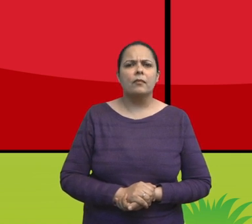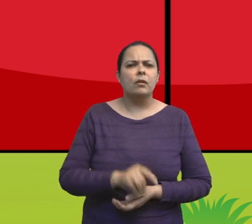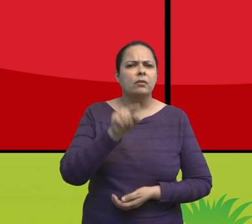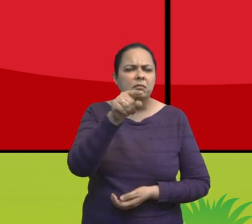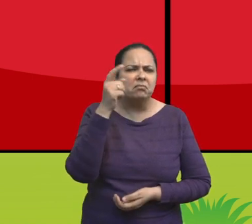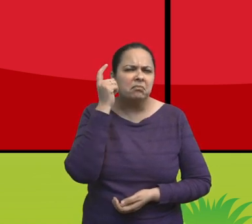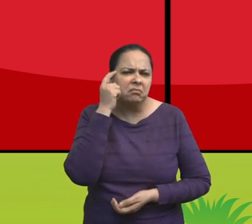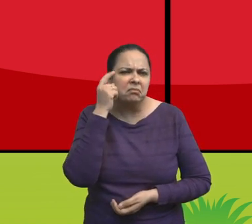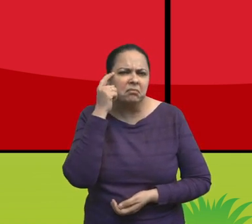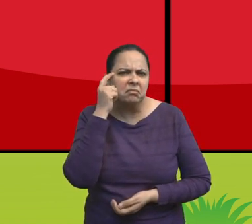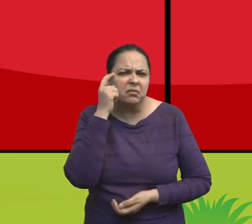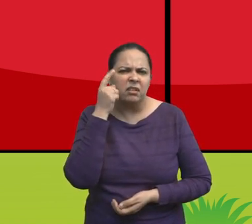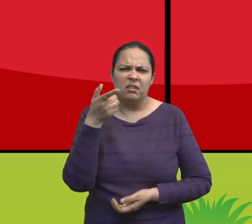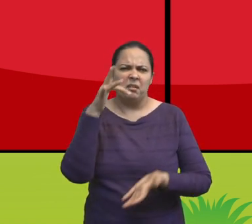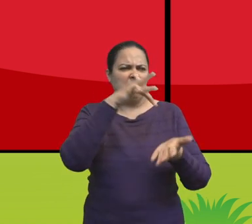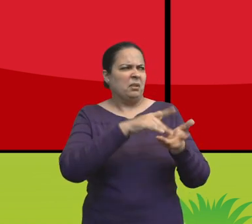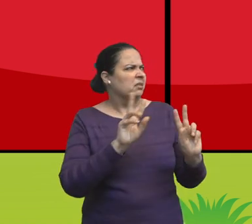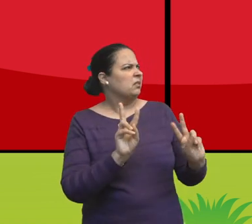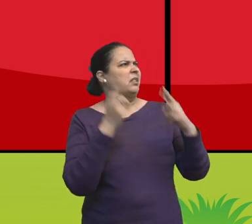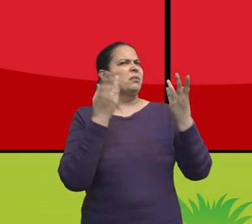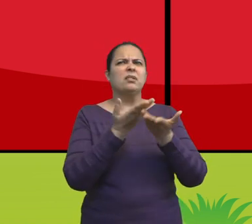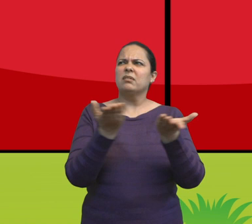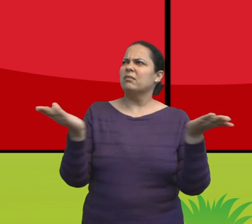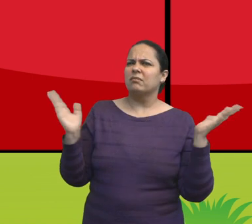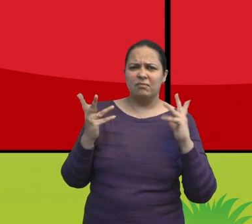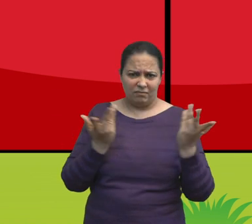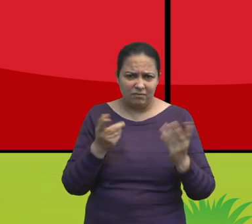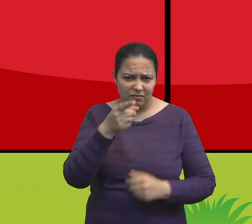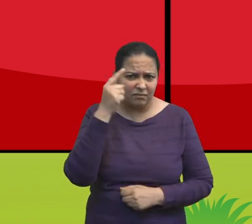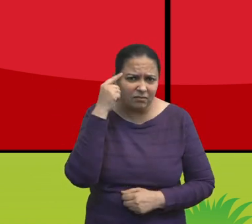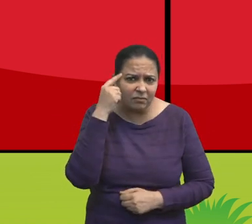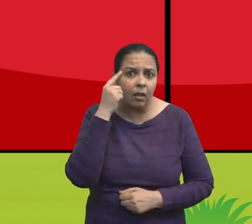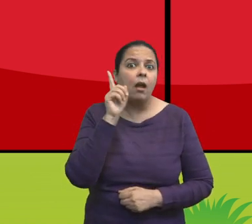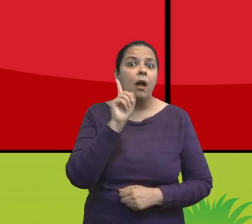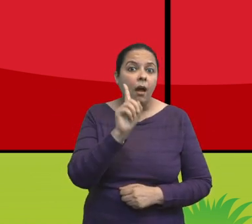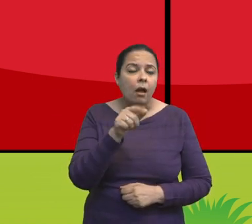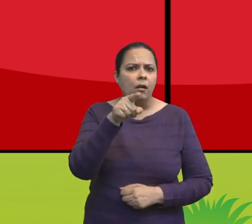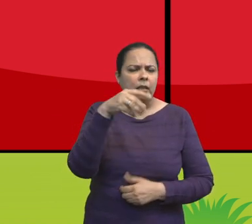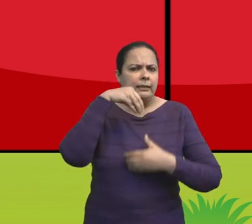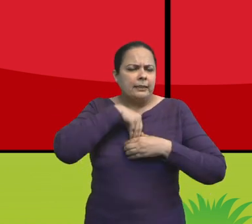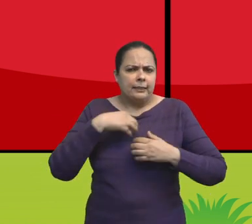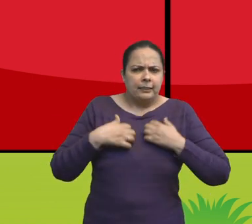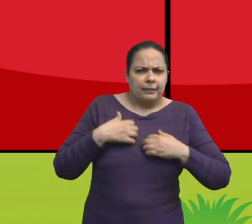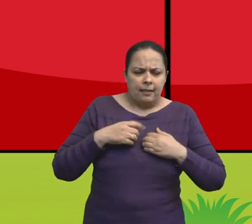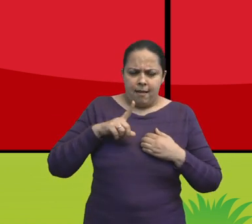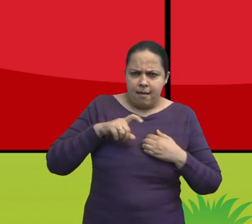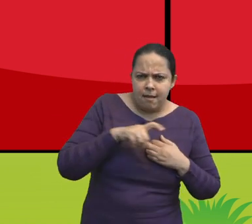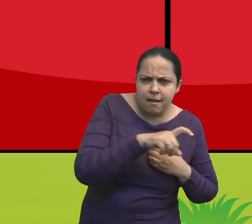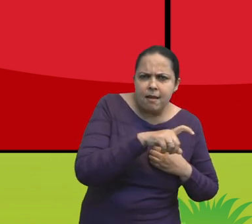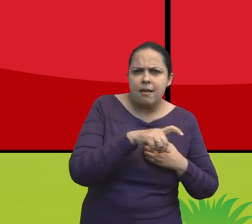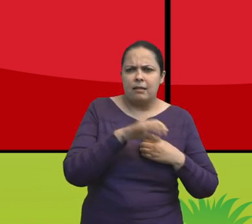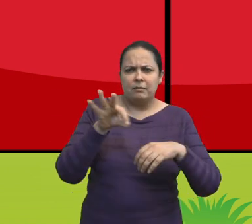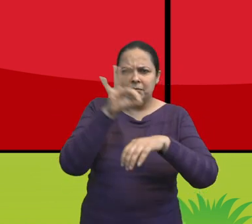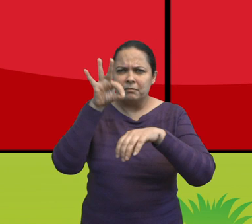आप सोच रहे होंगे कि मैं आपको कहाँ ले आई हूँ, पर अगर आप कीड़े मकोड़ों के बारे में